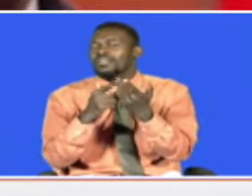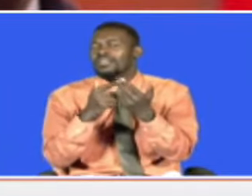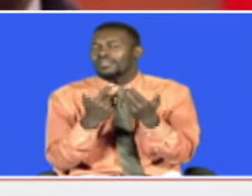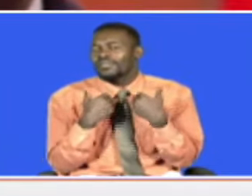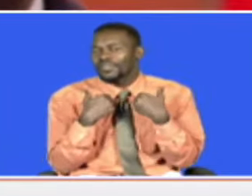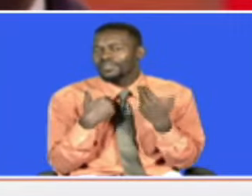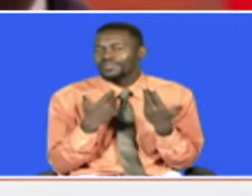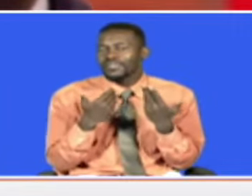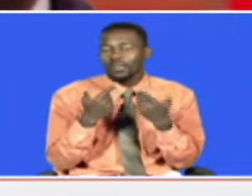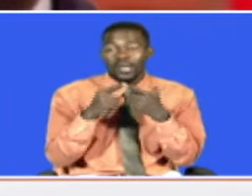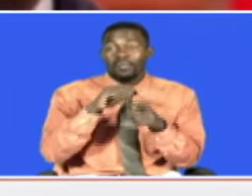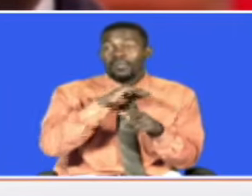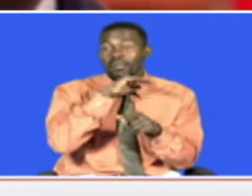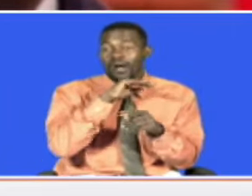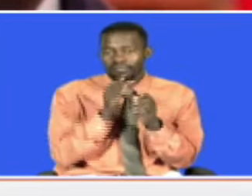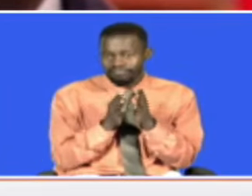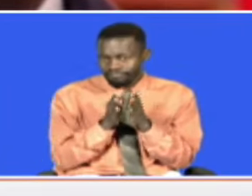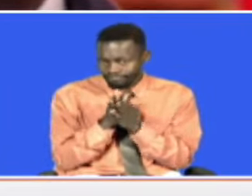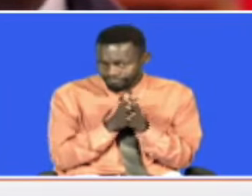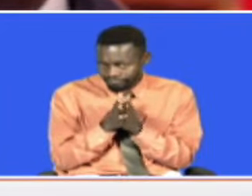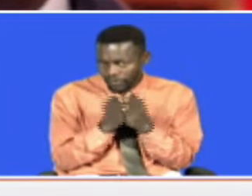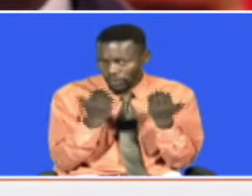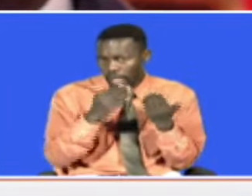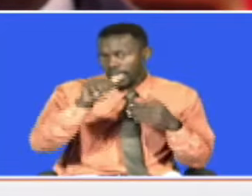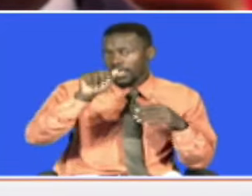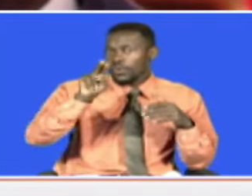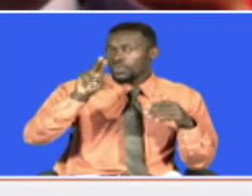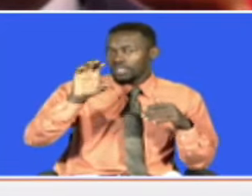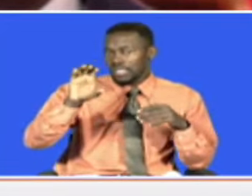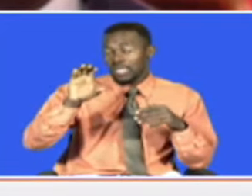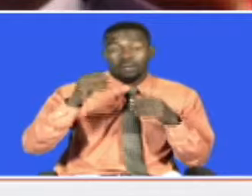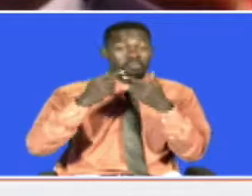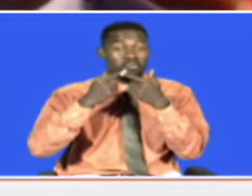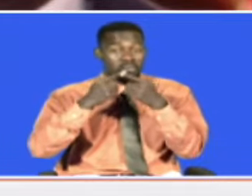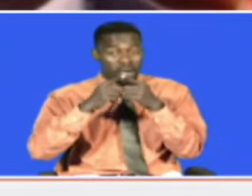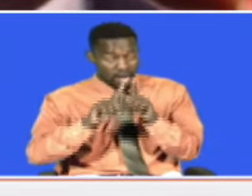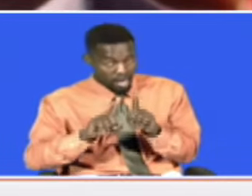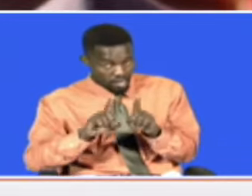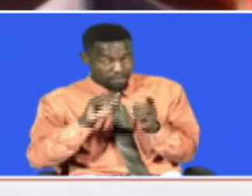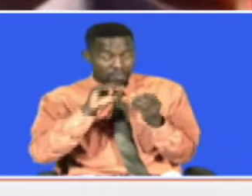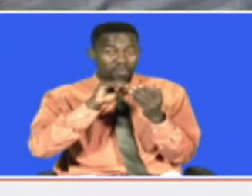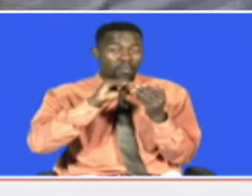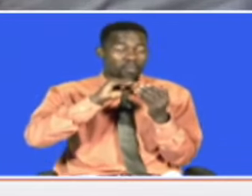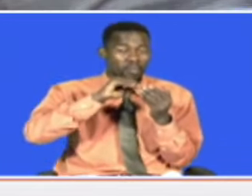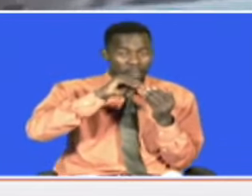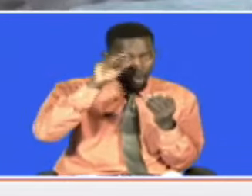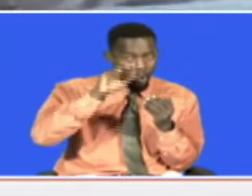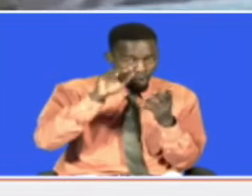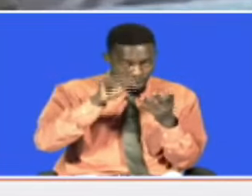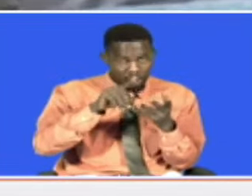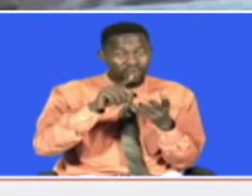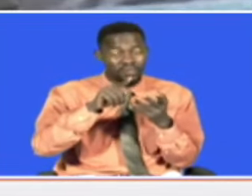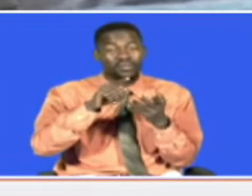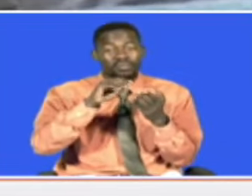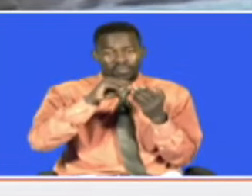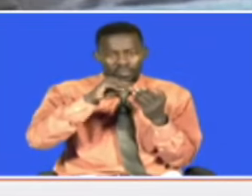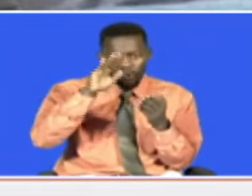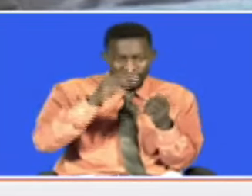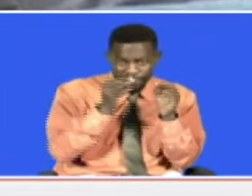AU aidha kulingana na wadadisi wa siasa kwa pakubwa inategemea uungwaji mkono wa serikali ya Kenya, na ndio